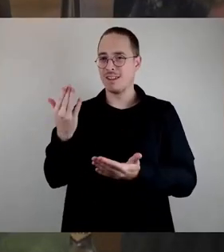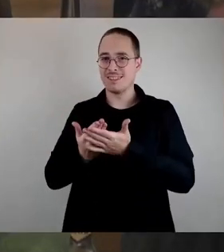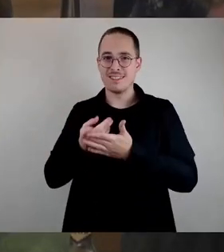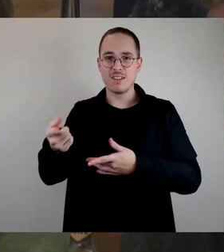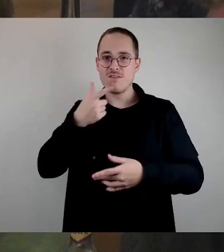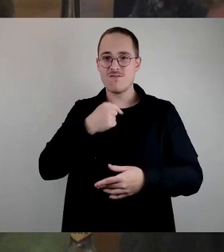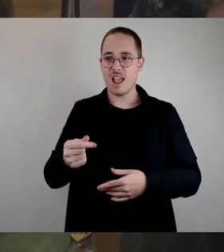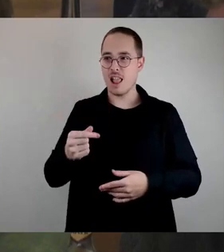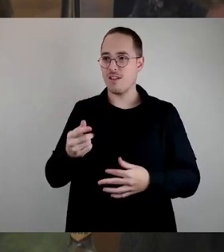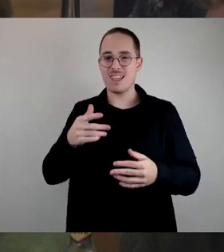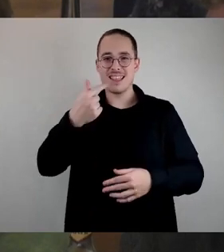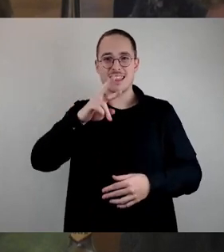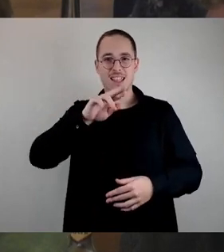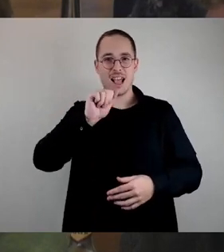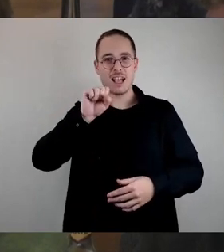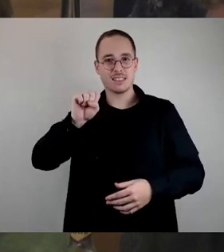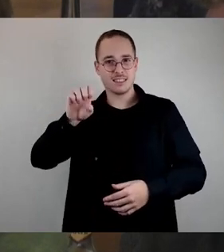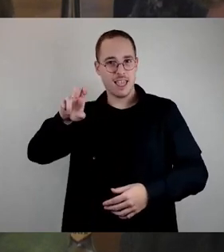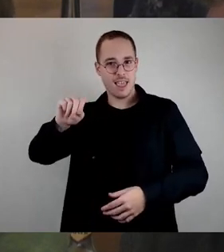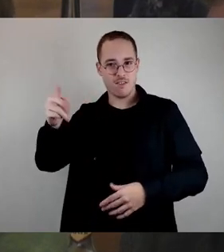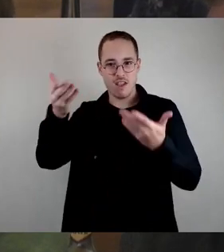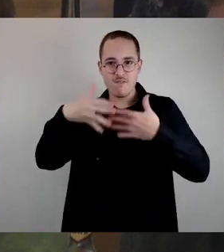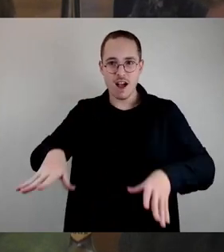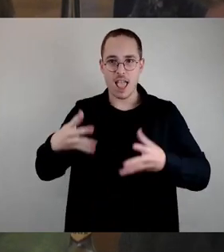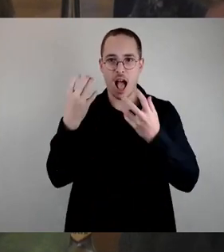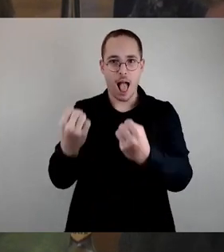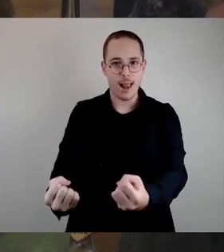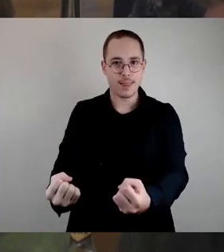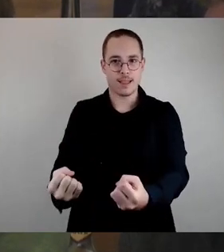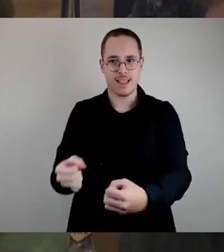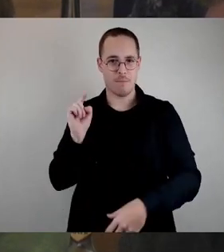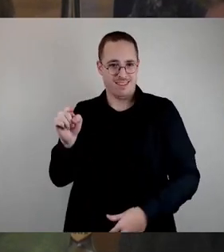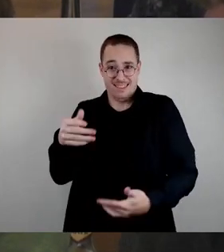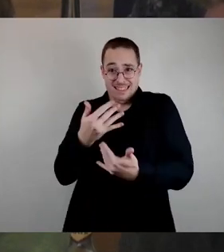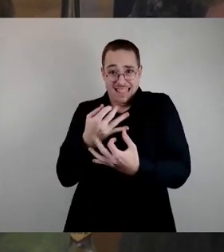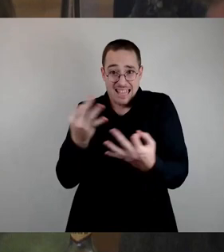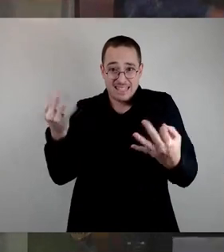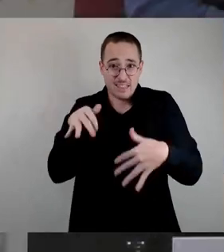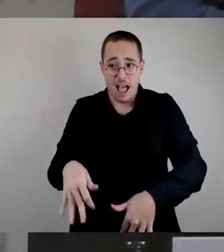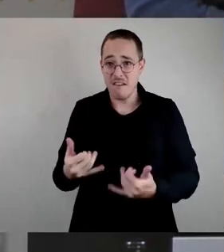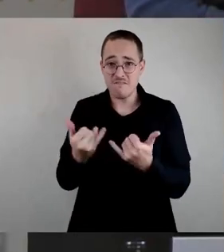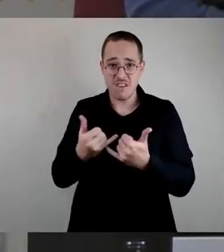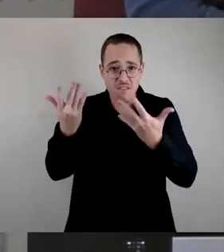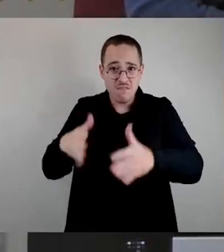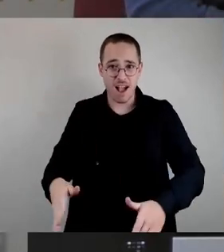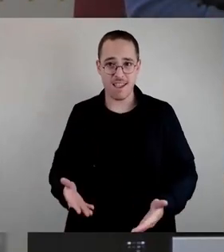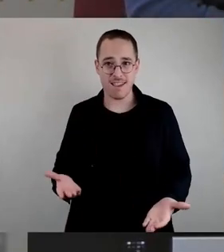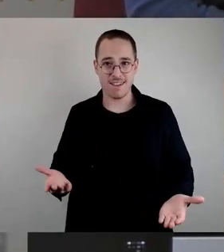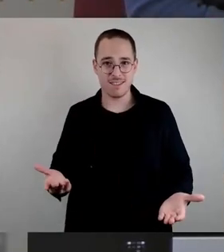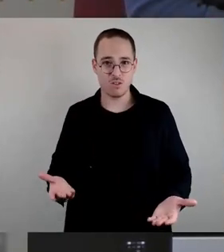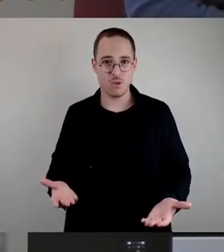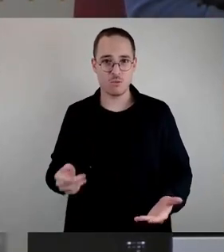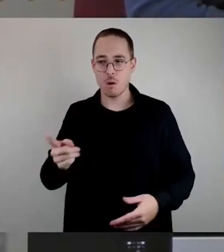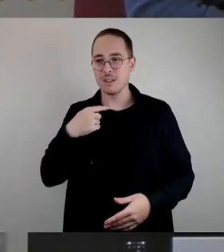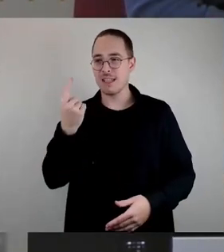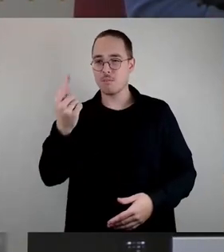eben nichts frei. Das ist ja das Problem an der ganzen Sache. Sie müssen dann halt eben überlegen, wie kriegen Sie das da irgendwie drüber gefriemelt? Vielleicht müssen Sie das kleine